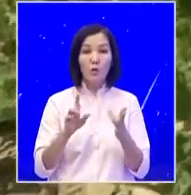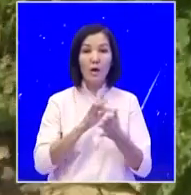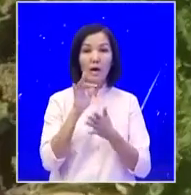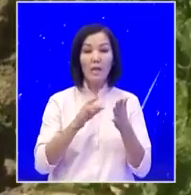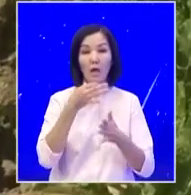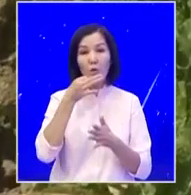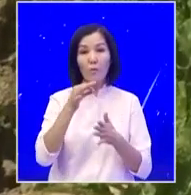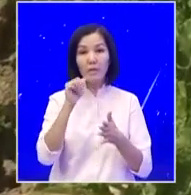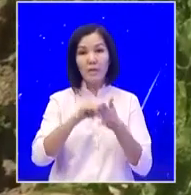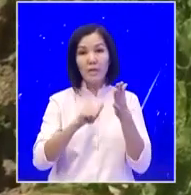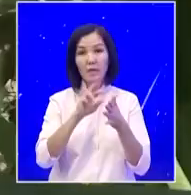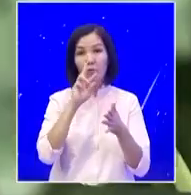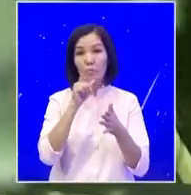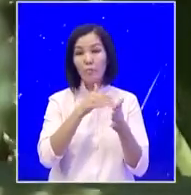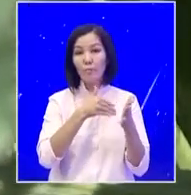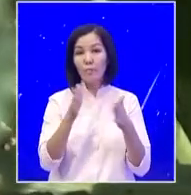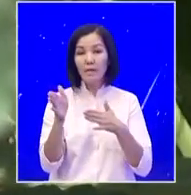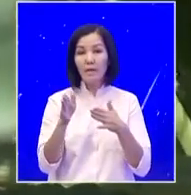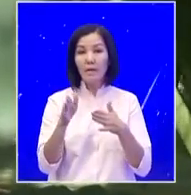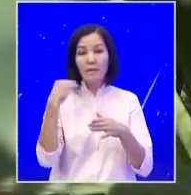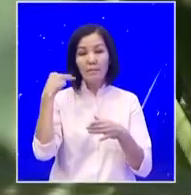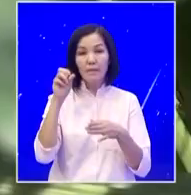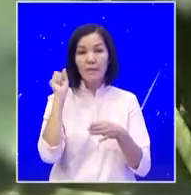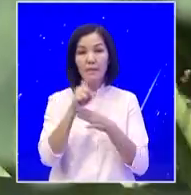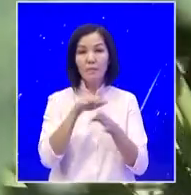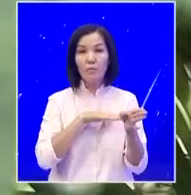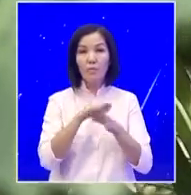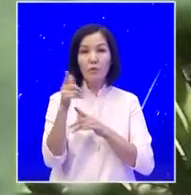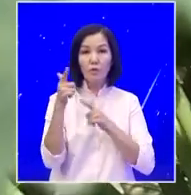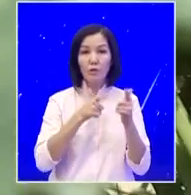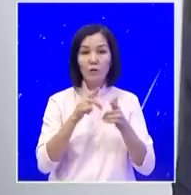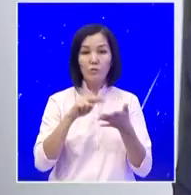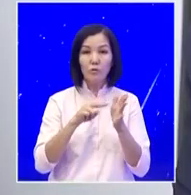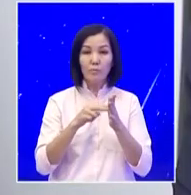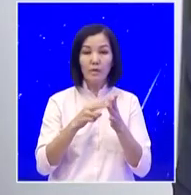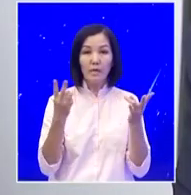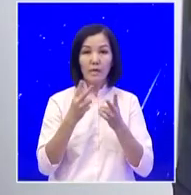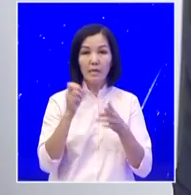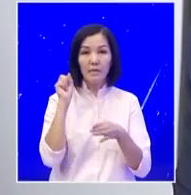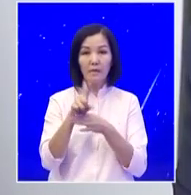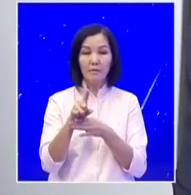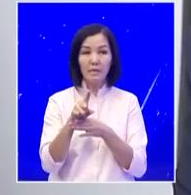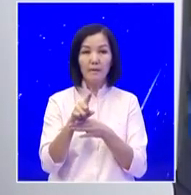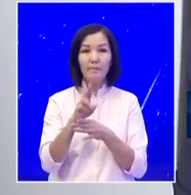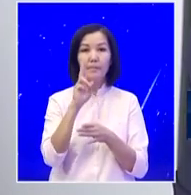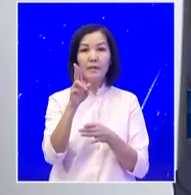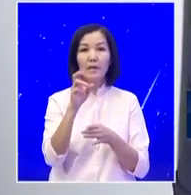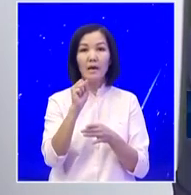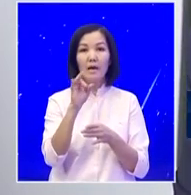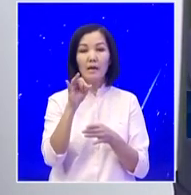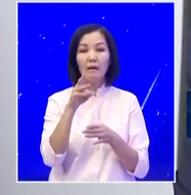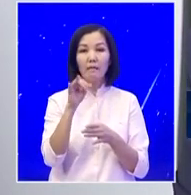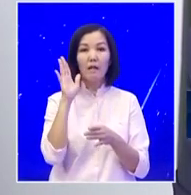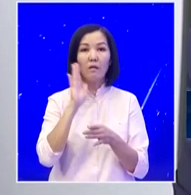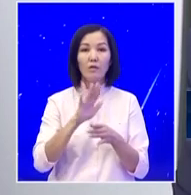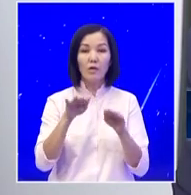бұл олқылықты ретке келтіріп, президент тапсырмасын орындау жоспарын дайындауды міндеттеді. Қаратал өзенінде су деңгейінің төмендеуіне байланысты